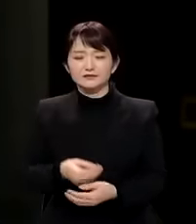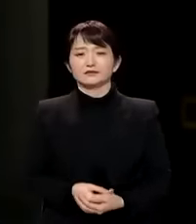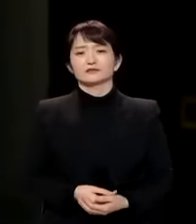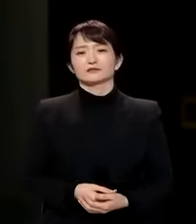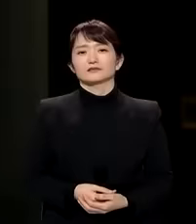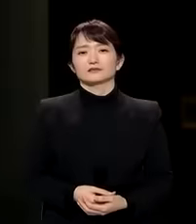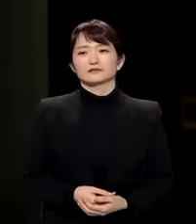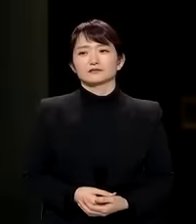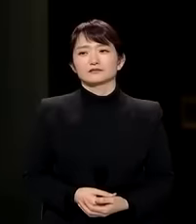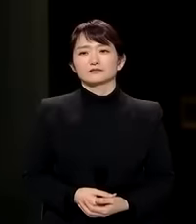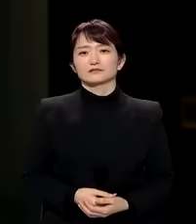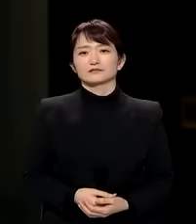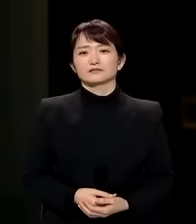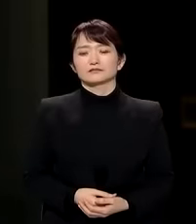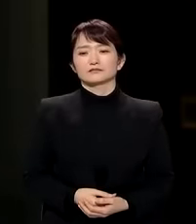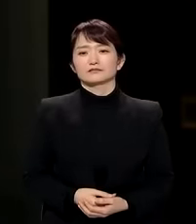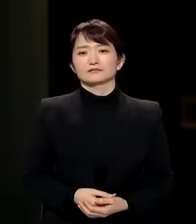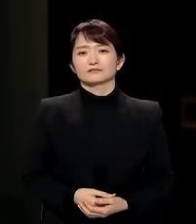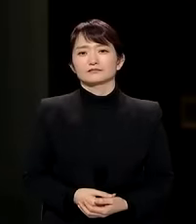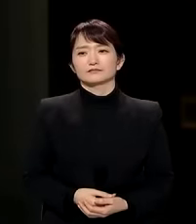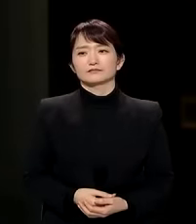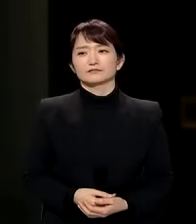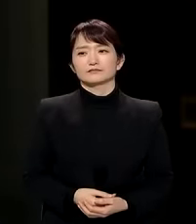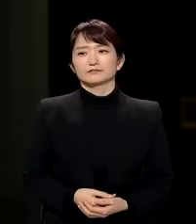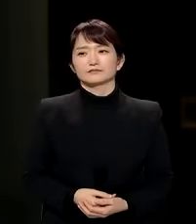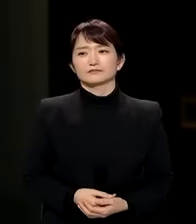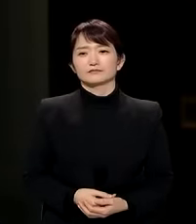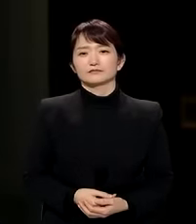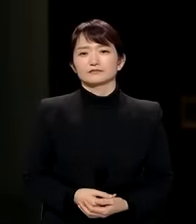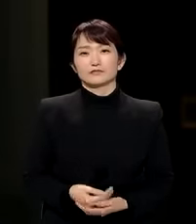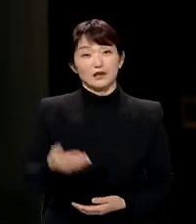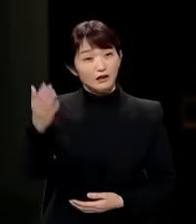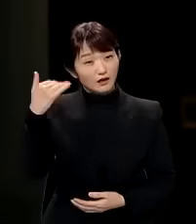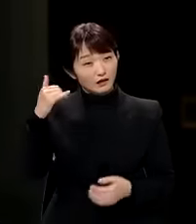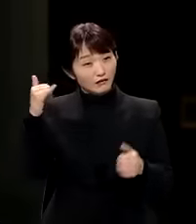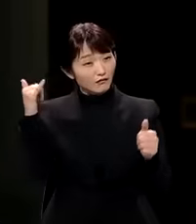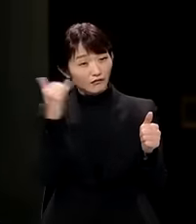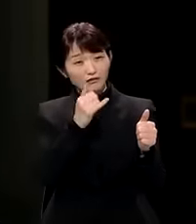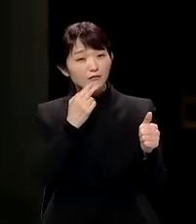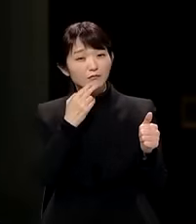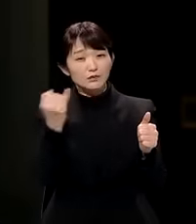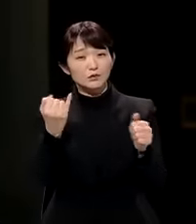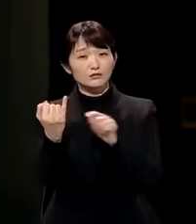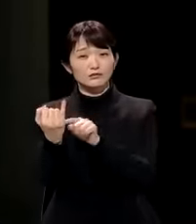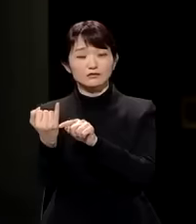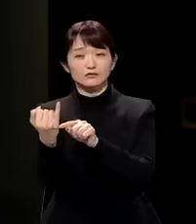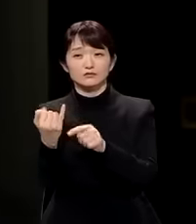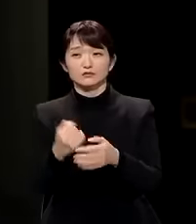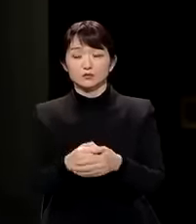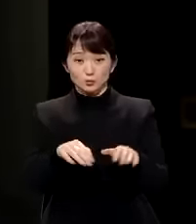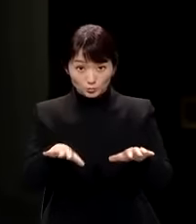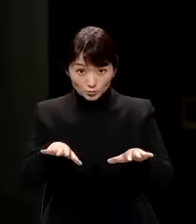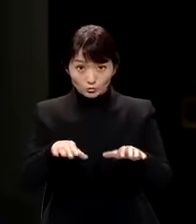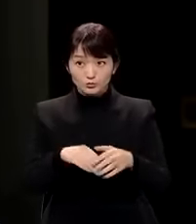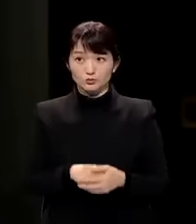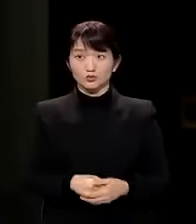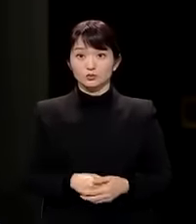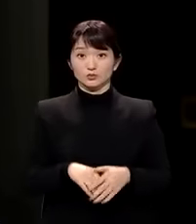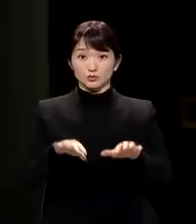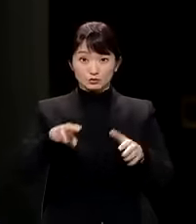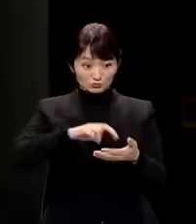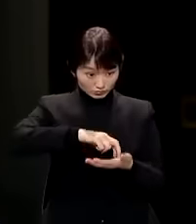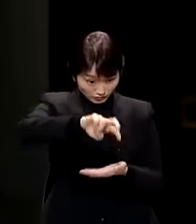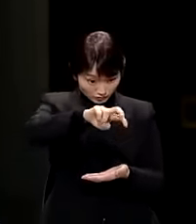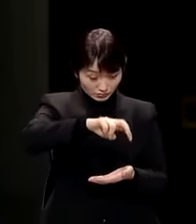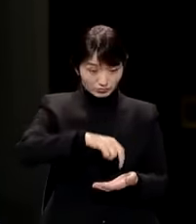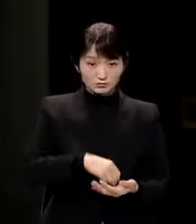먹는다는 사람이 자 그런데 아 그동안 연락한 통 없던 그 옆집 여성 오늘 진짜 오늘 문자를